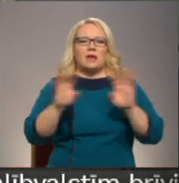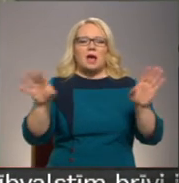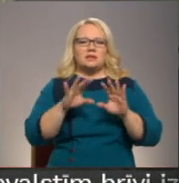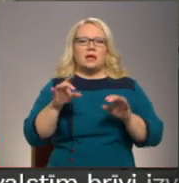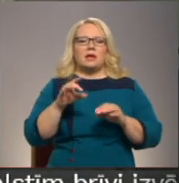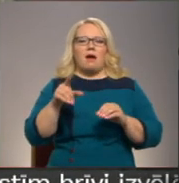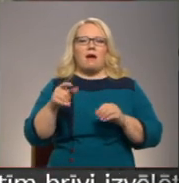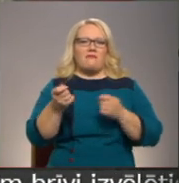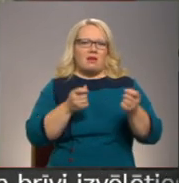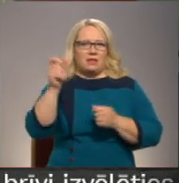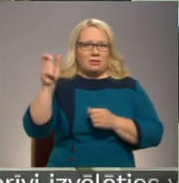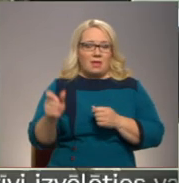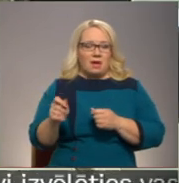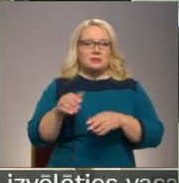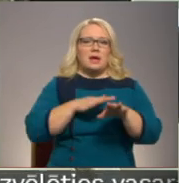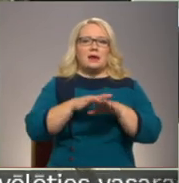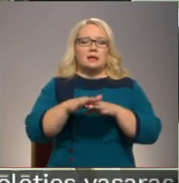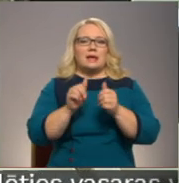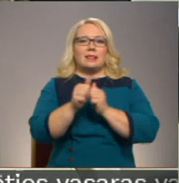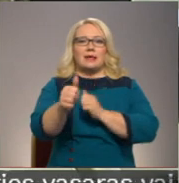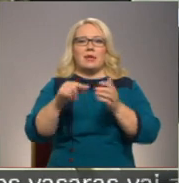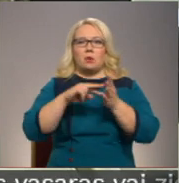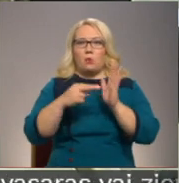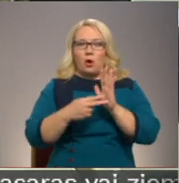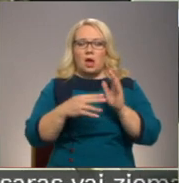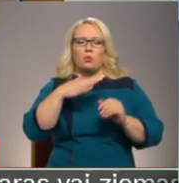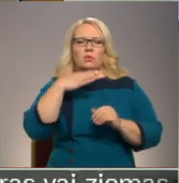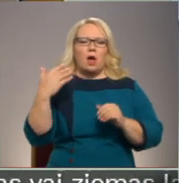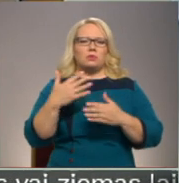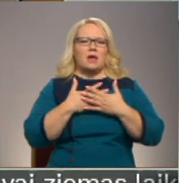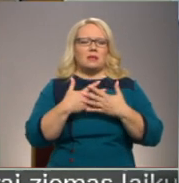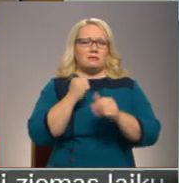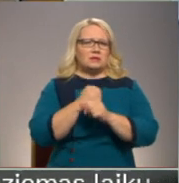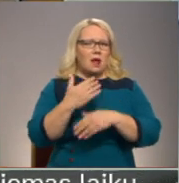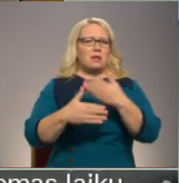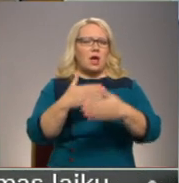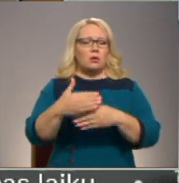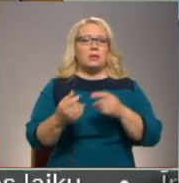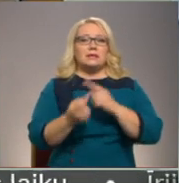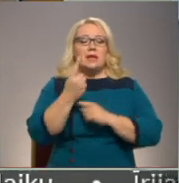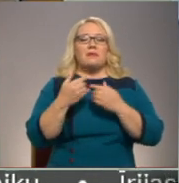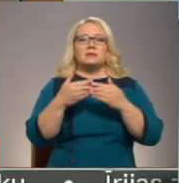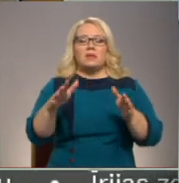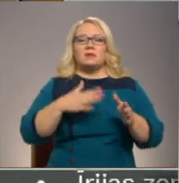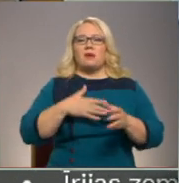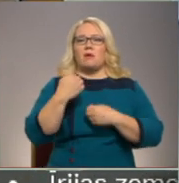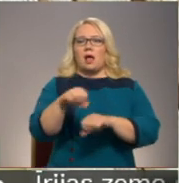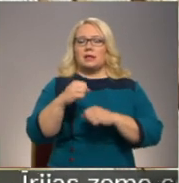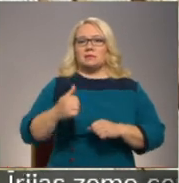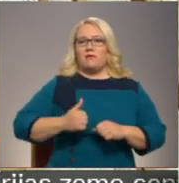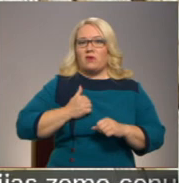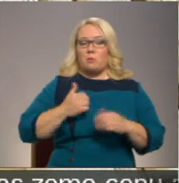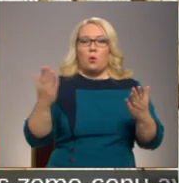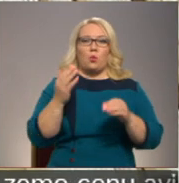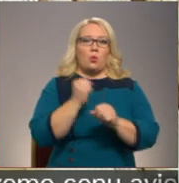vadītājs Tāls Grīnbergs. Realizējot līderu projektu un vairākus mēnešus intensīvi strādājot, arī izdevies atvērt savu galdniecības uzņēmumu,